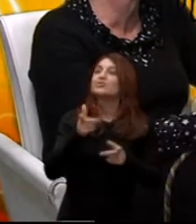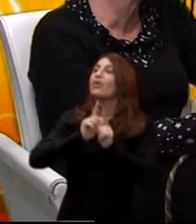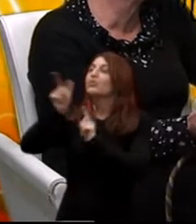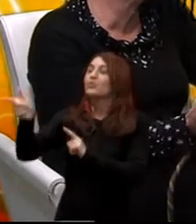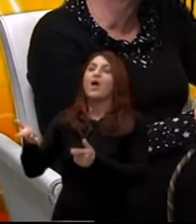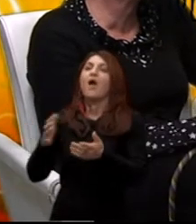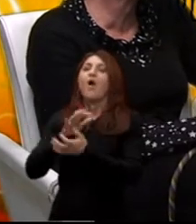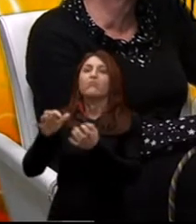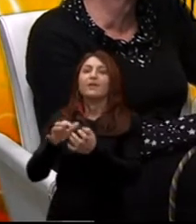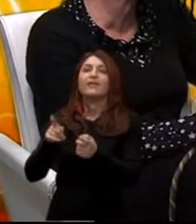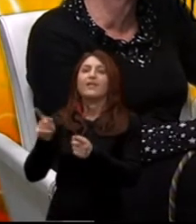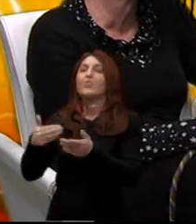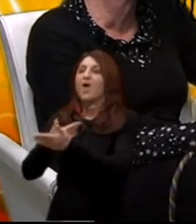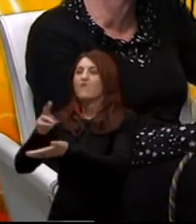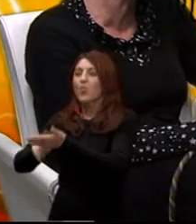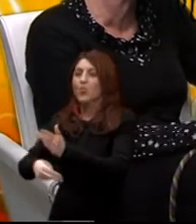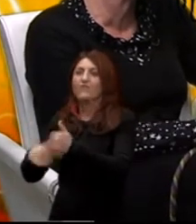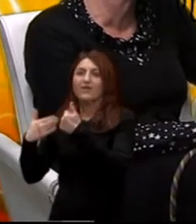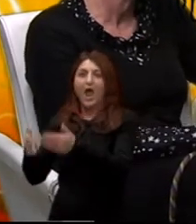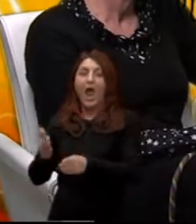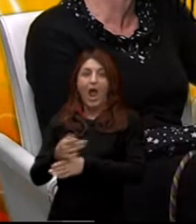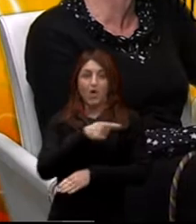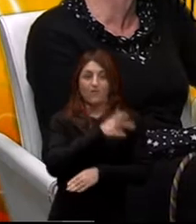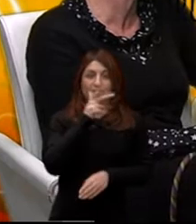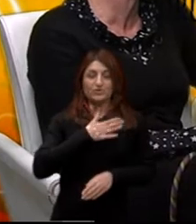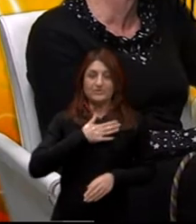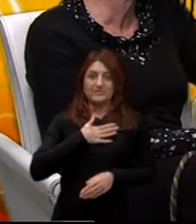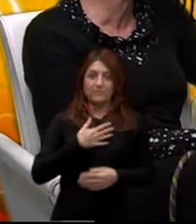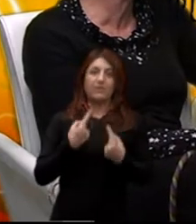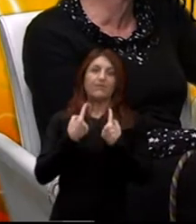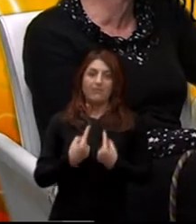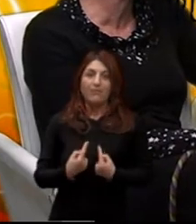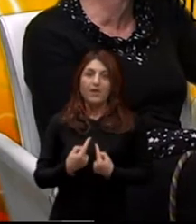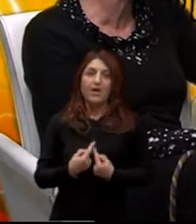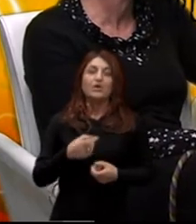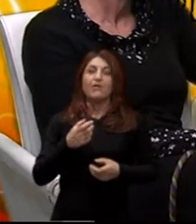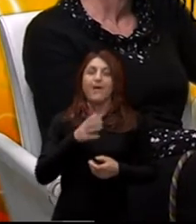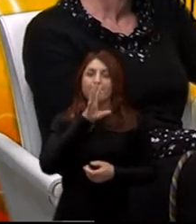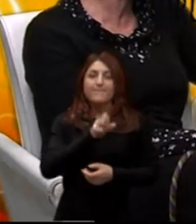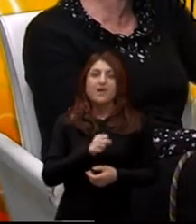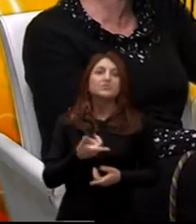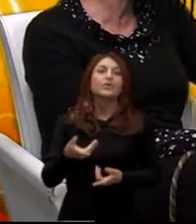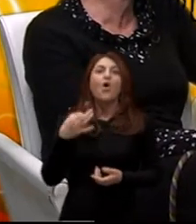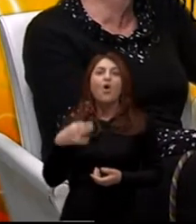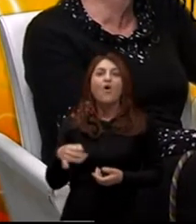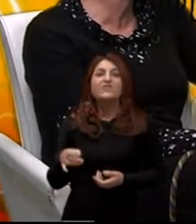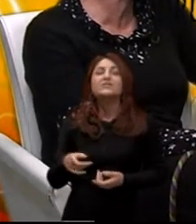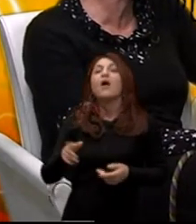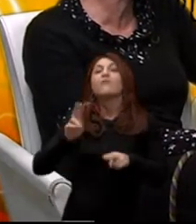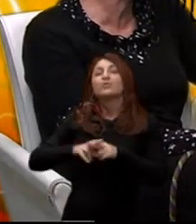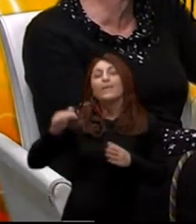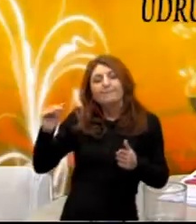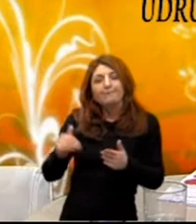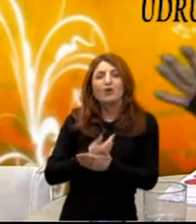kojim se poseban ugovor potpisuje, ali ako ga oni ostavljaju kod sebe, onda opet ovisno o situaciji znači, se sklapa ponovni